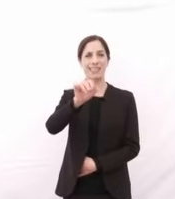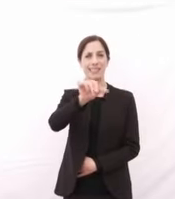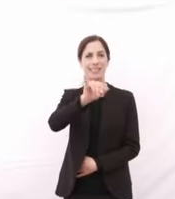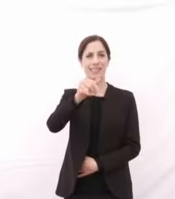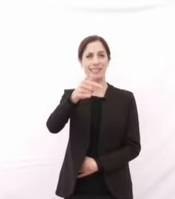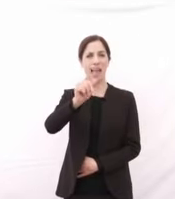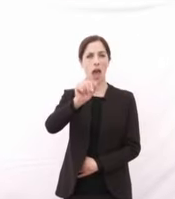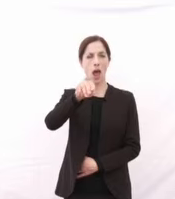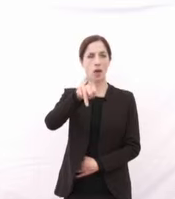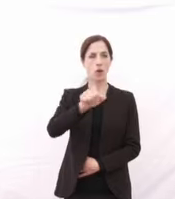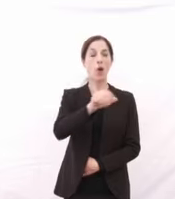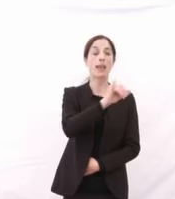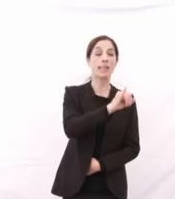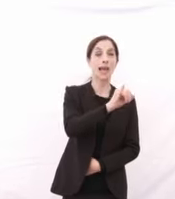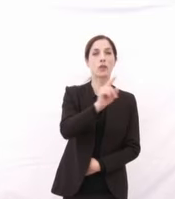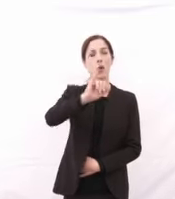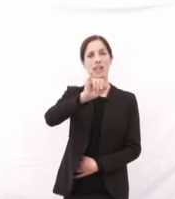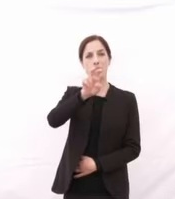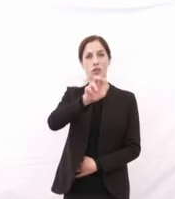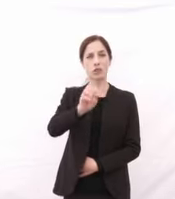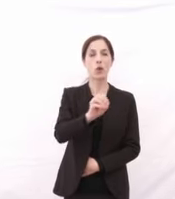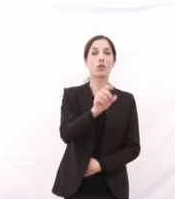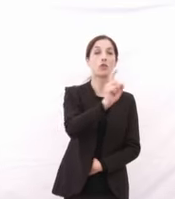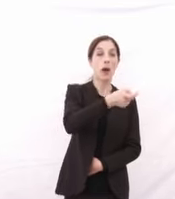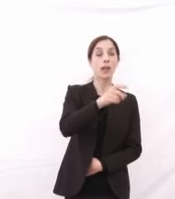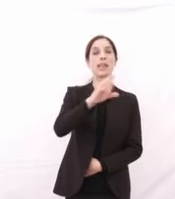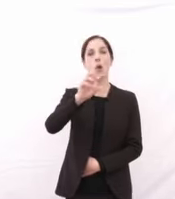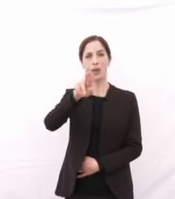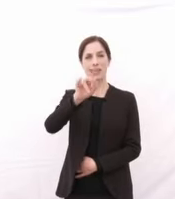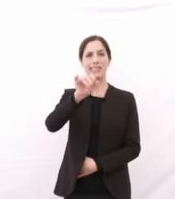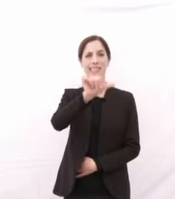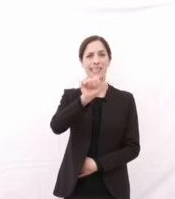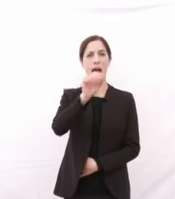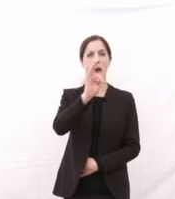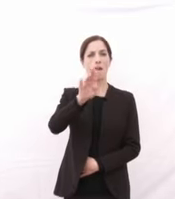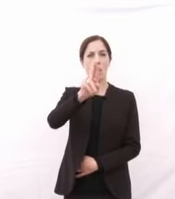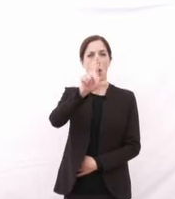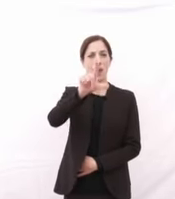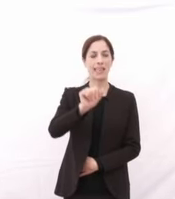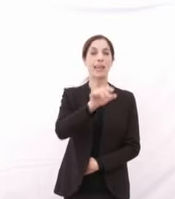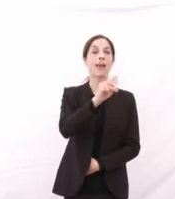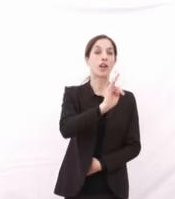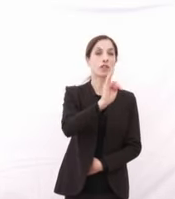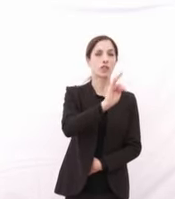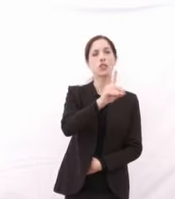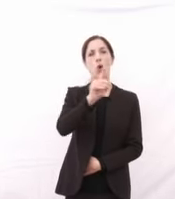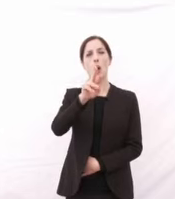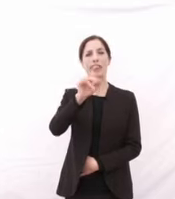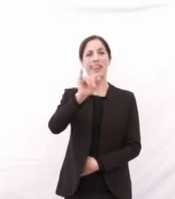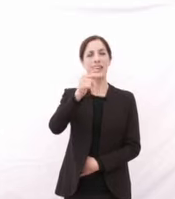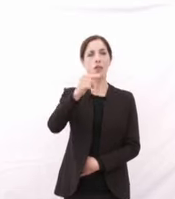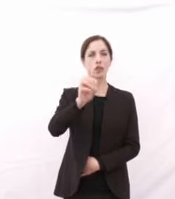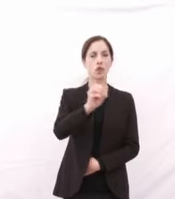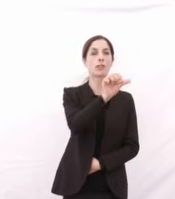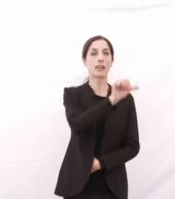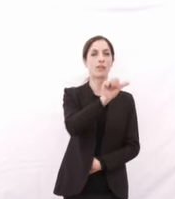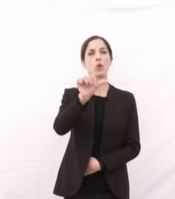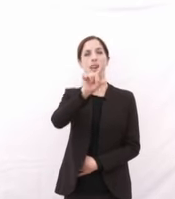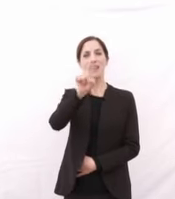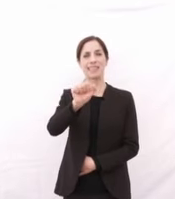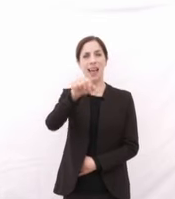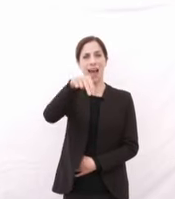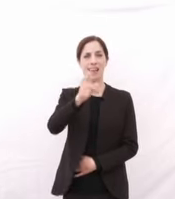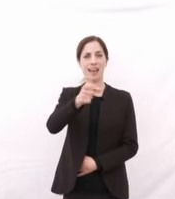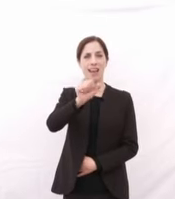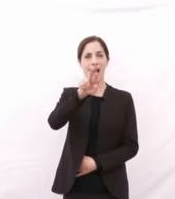Nicandro Izzo, Gioacchino Crisafulli, Francesco Brunitto, Salvatore Zangara,